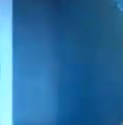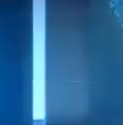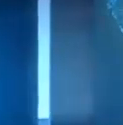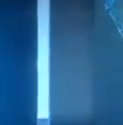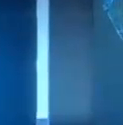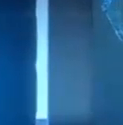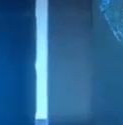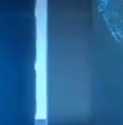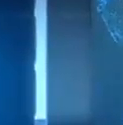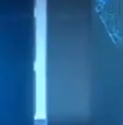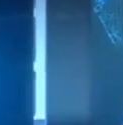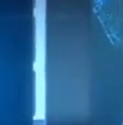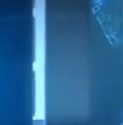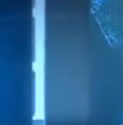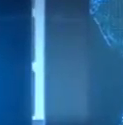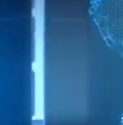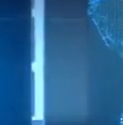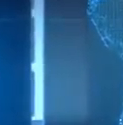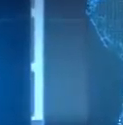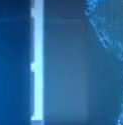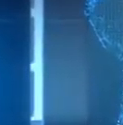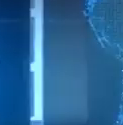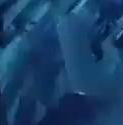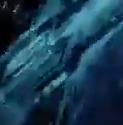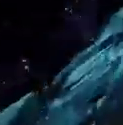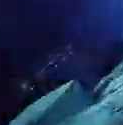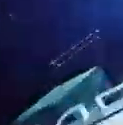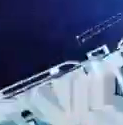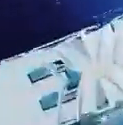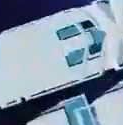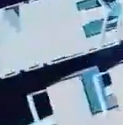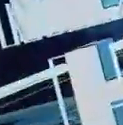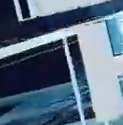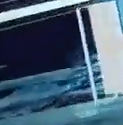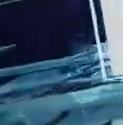Гульмира Тимиргалиева, Айдус Калиев, телеканал ЖТСУ из Куксусского района.